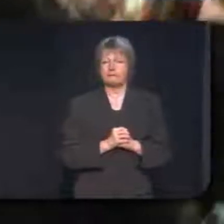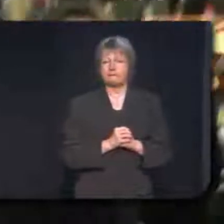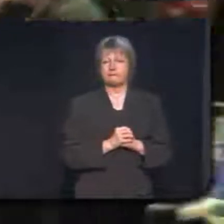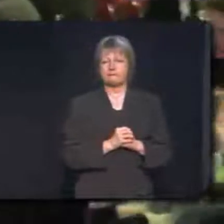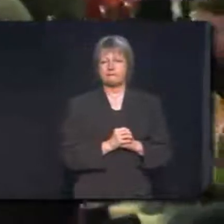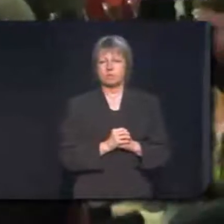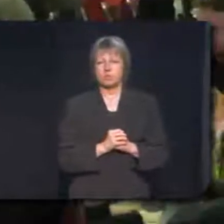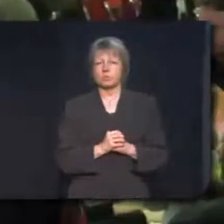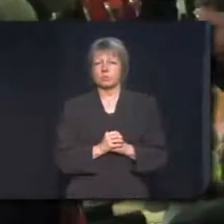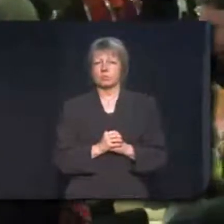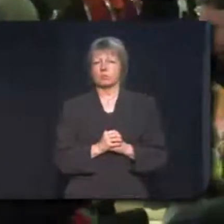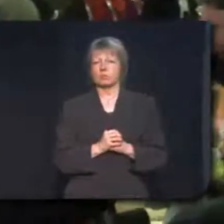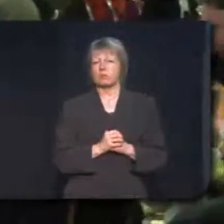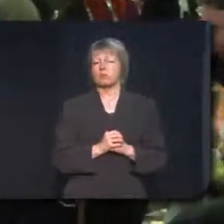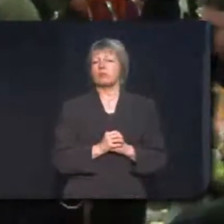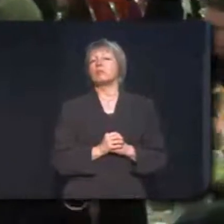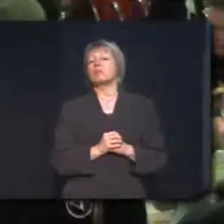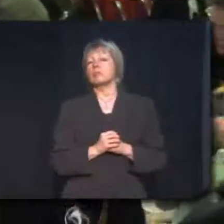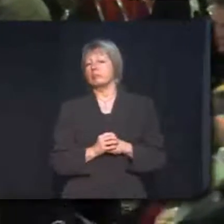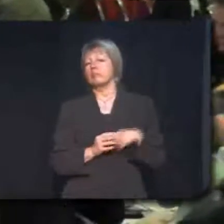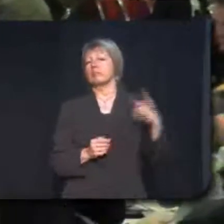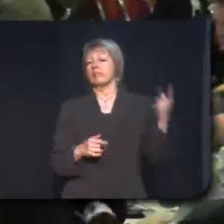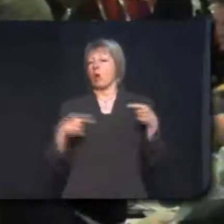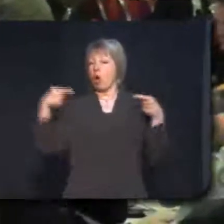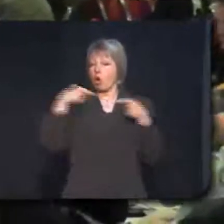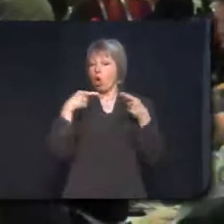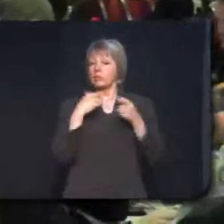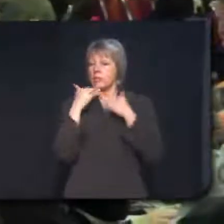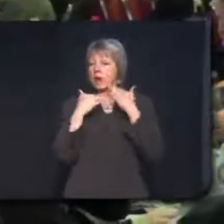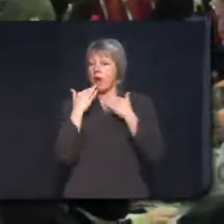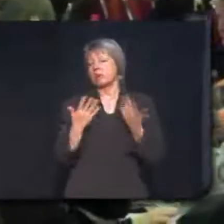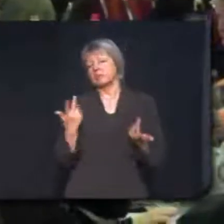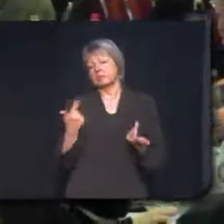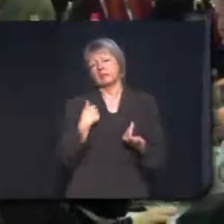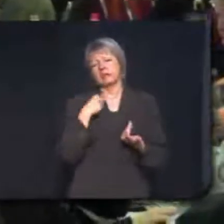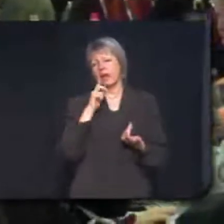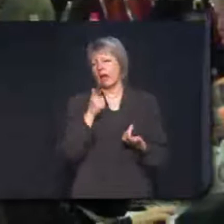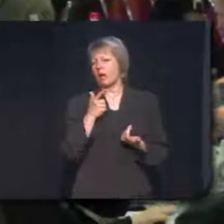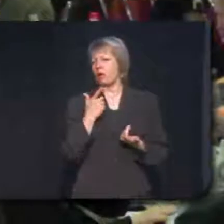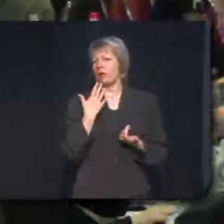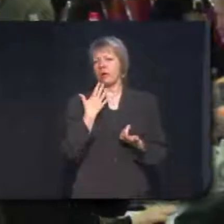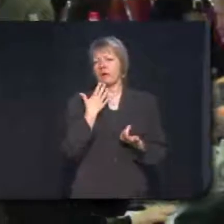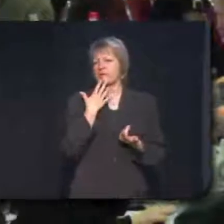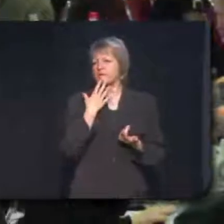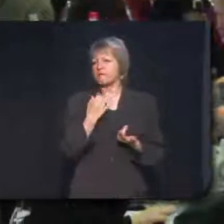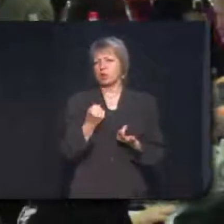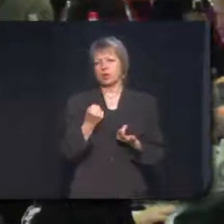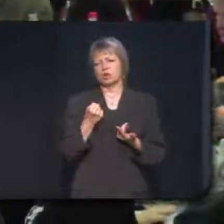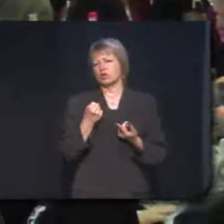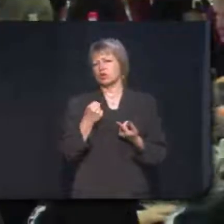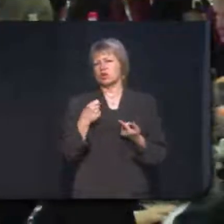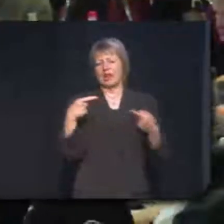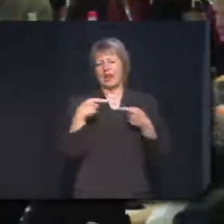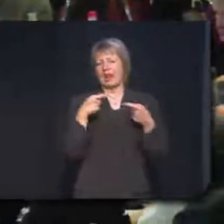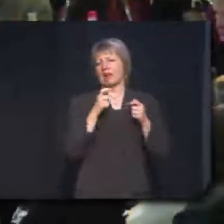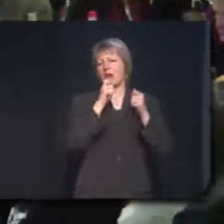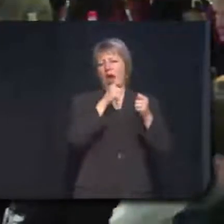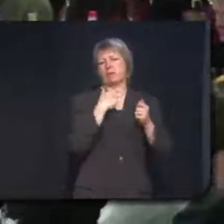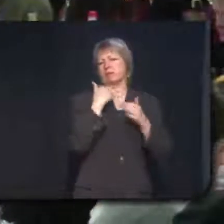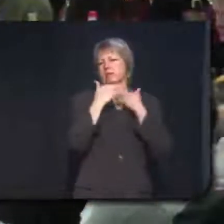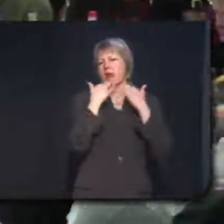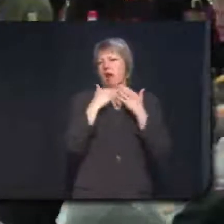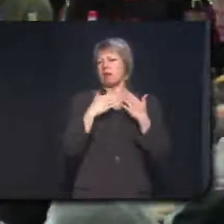kontrabeitrag ja ich möchte auch gegen das gegen die aufrechterhaltenen Module plädieren wir haben einfach kein